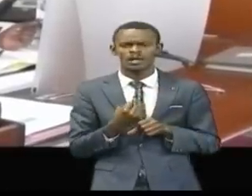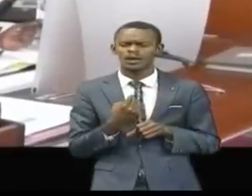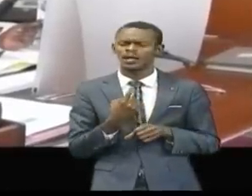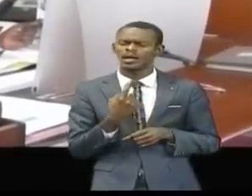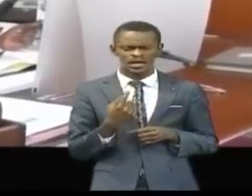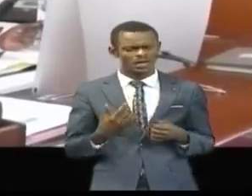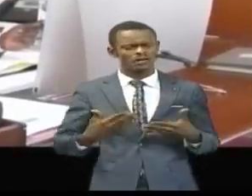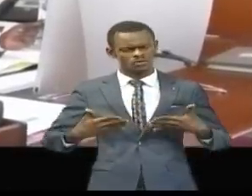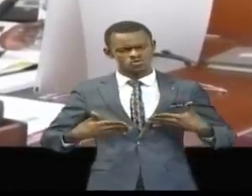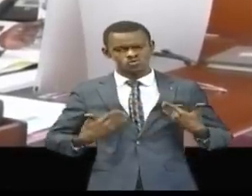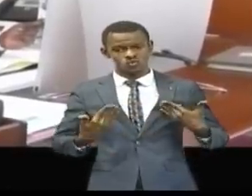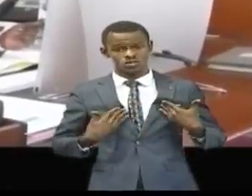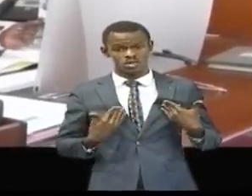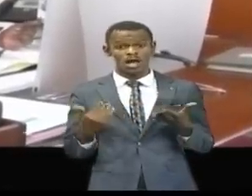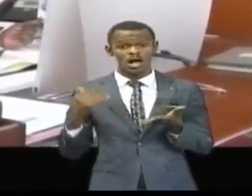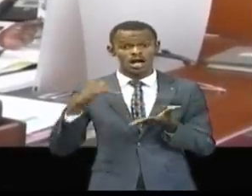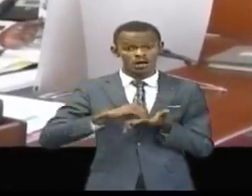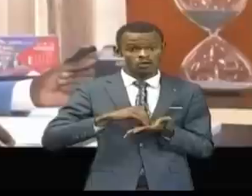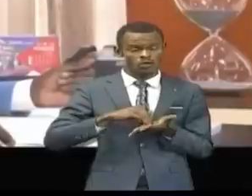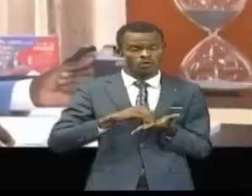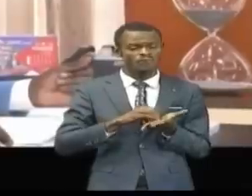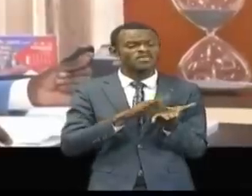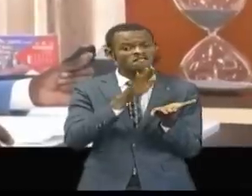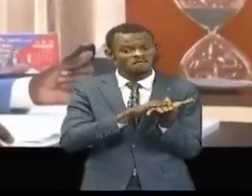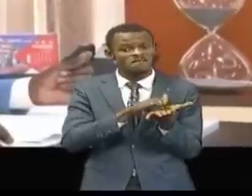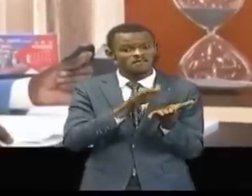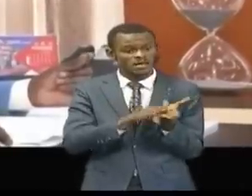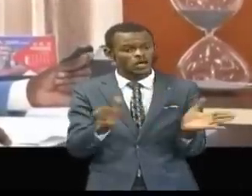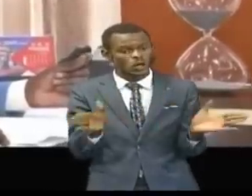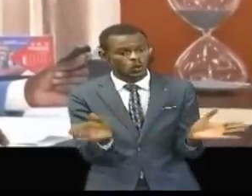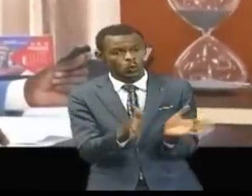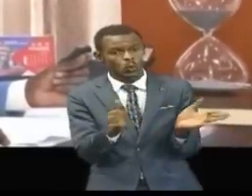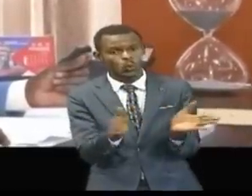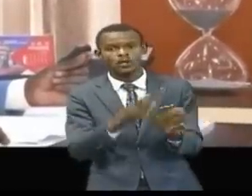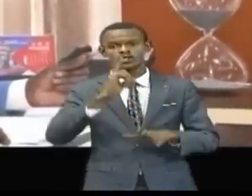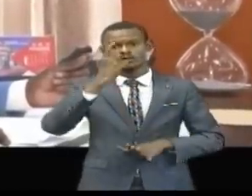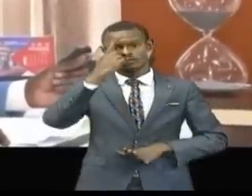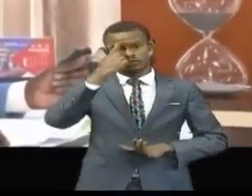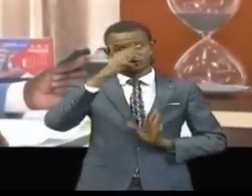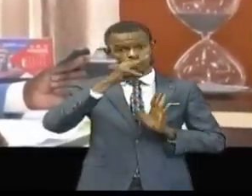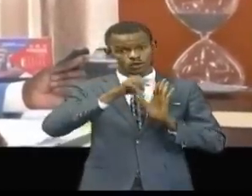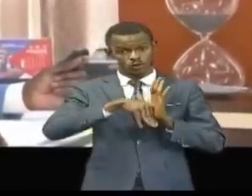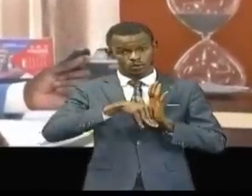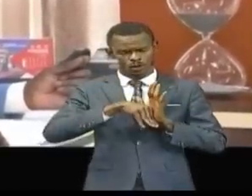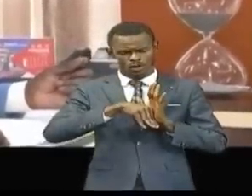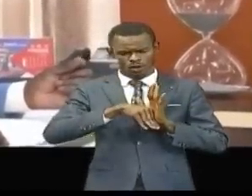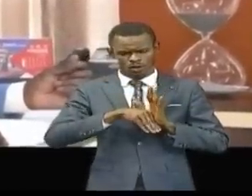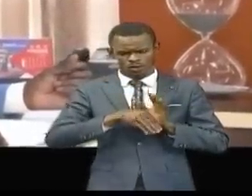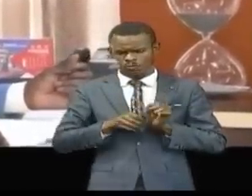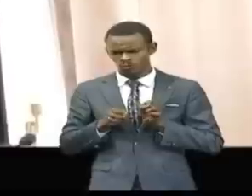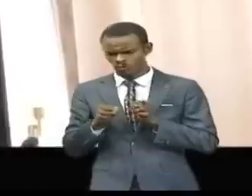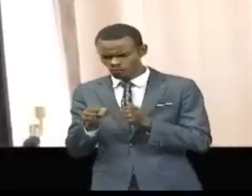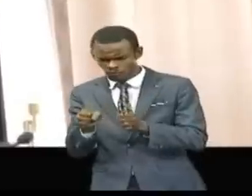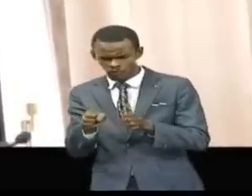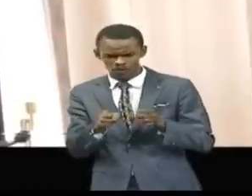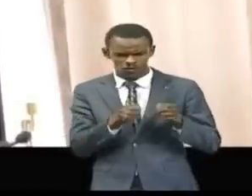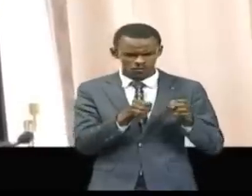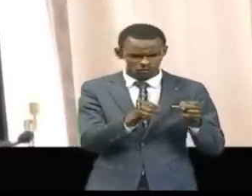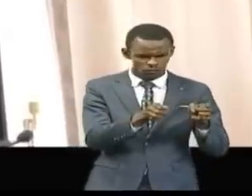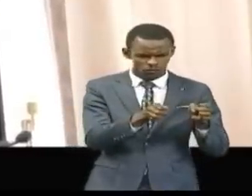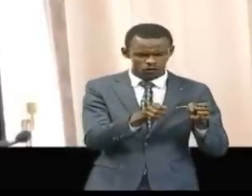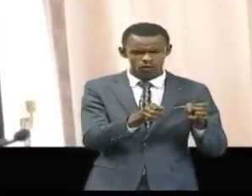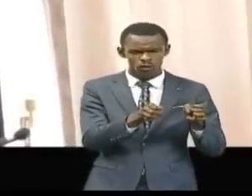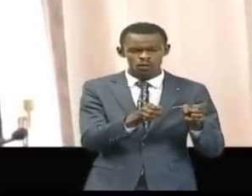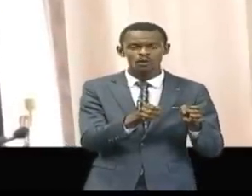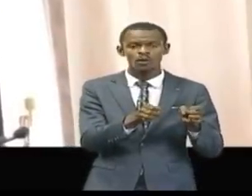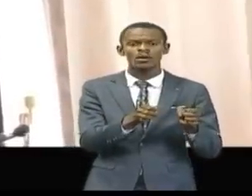à poursuivre les réformes engagées dans le cadre du programme soutenu par la Facilité élargie des crédits,